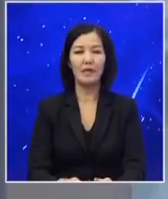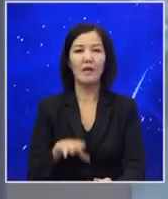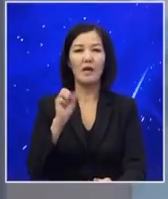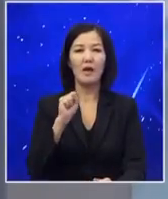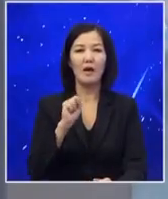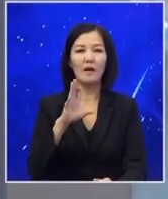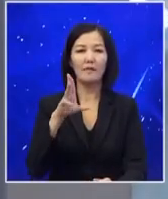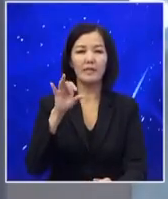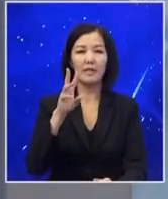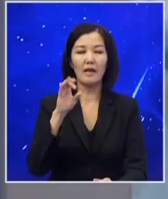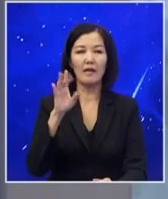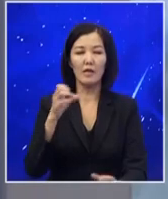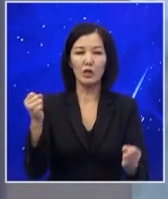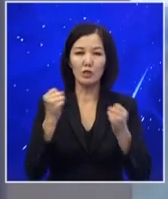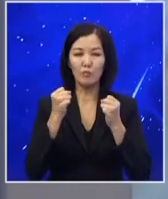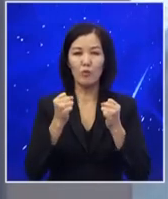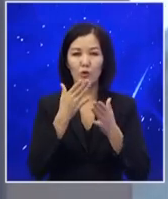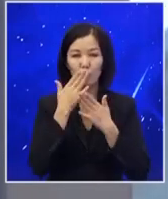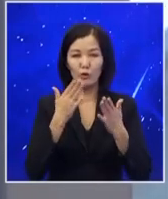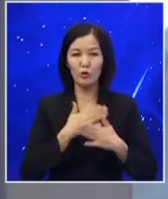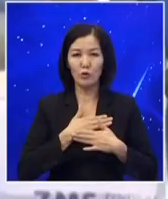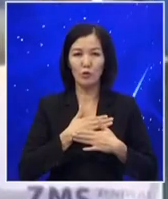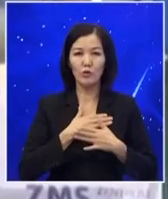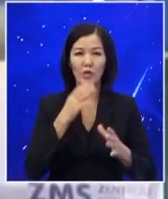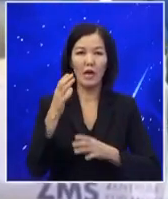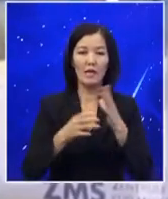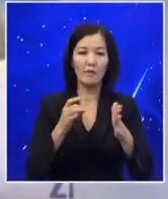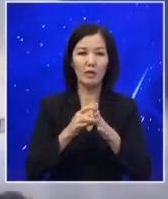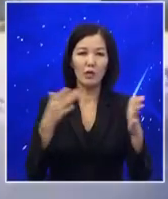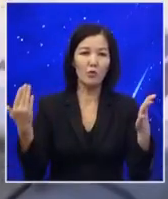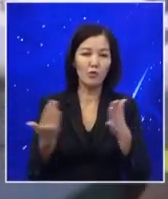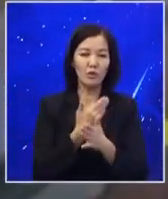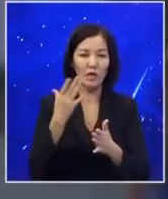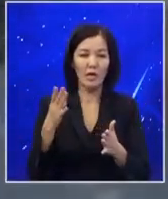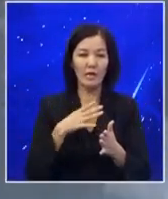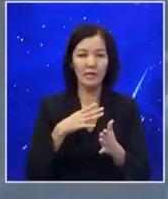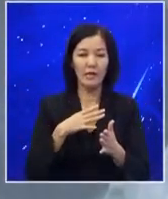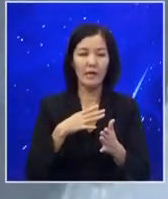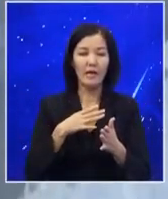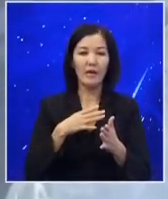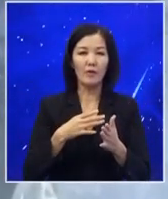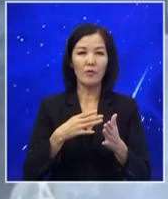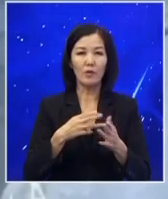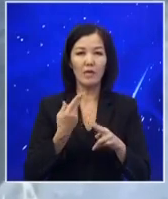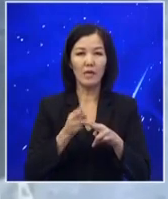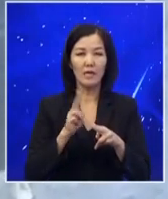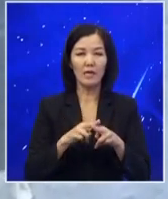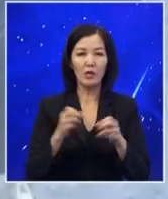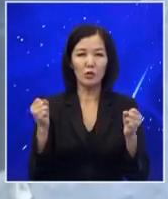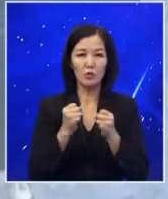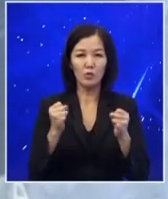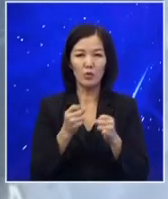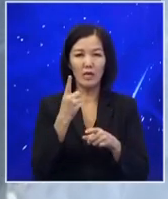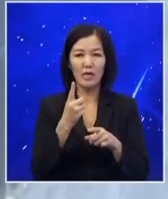Австралиялық экстремалды спорт әуесқойы әлемдік рекорд жаңартты. Оны Йозеф Коберл есімді азамат орнатқан. Ол мұзда 2,5 сағат